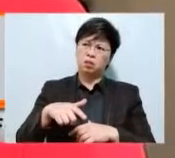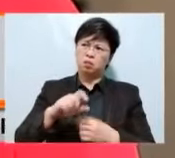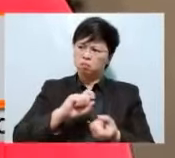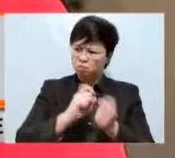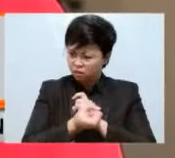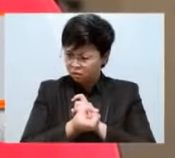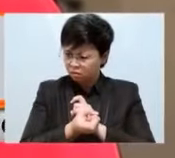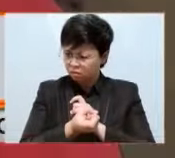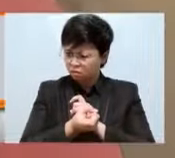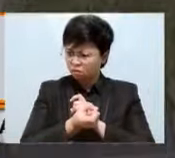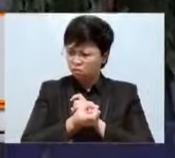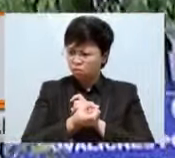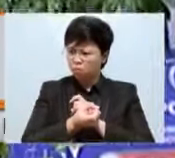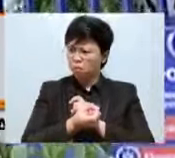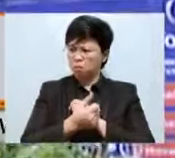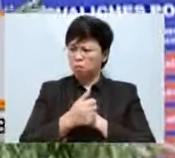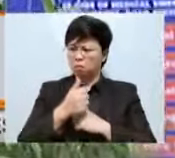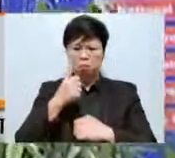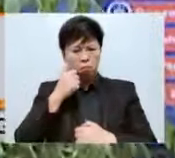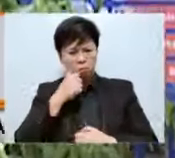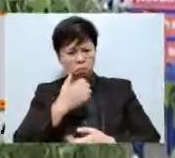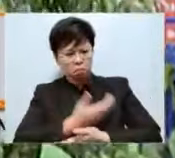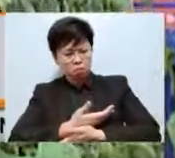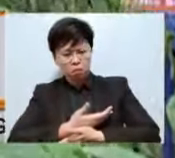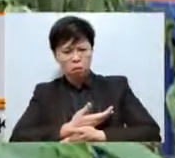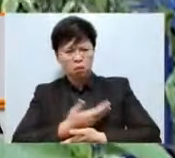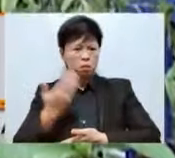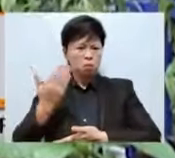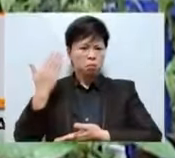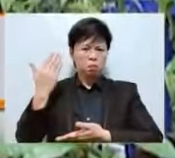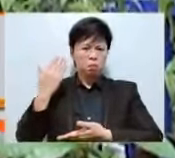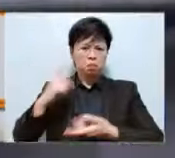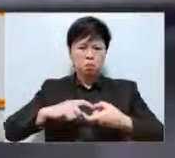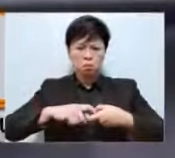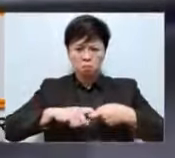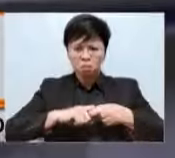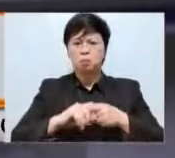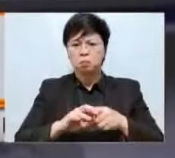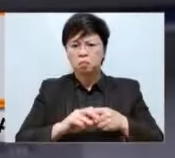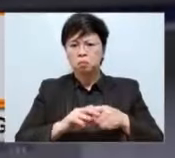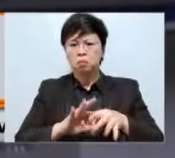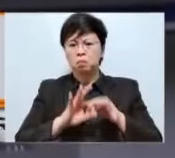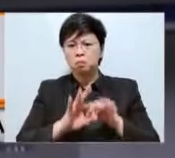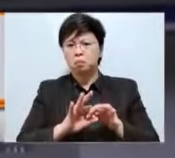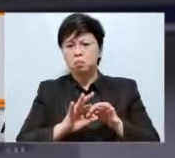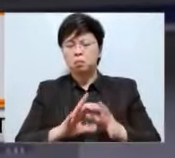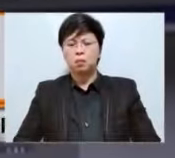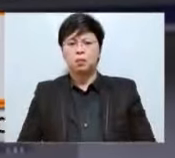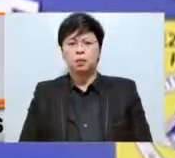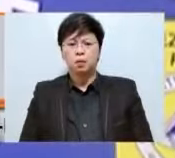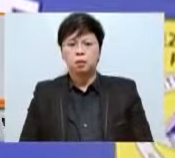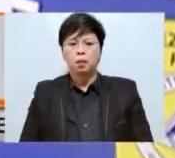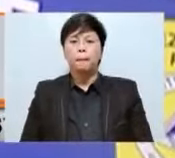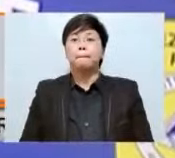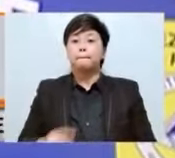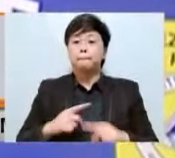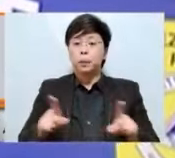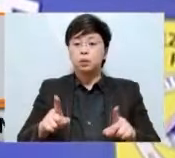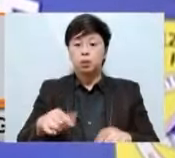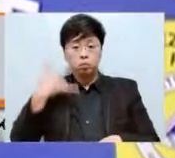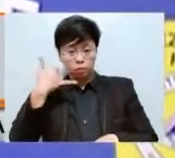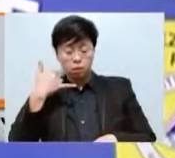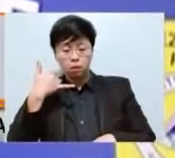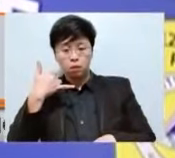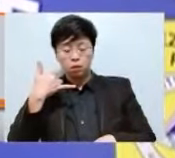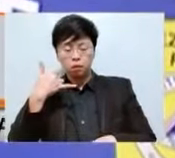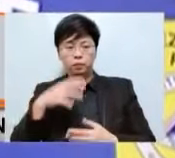kinakasama ko dati Nang tawagan daw nila ang magulang ni ali kinumpirma nga nilang siya Ito aminado naman ng